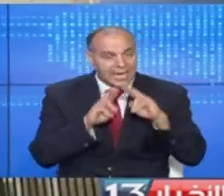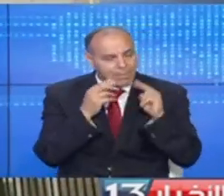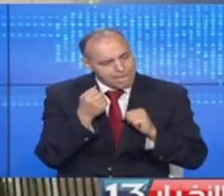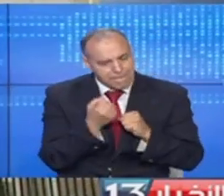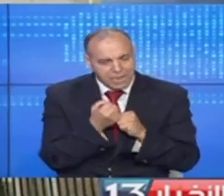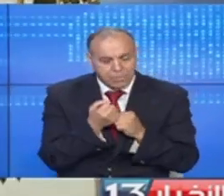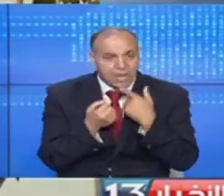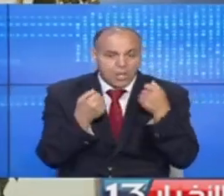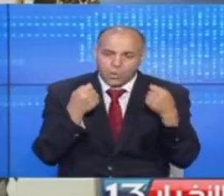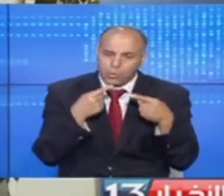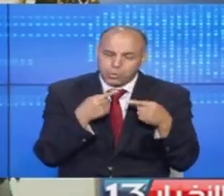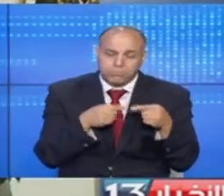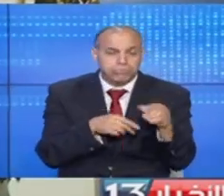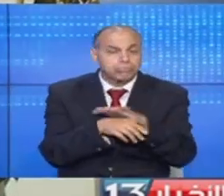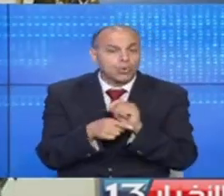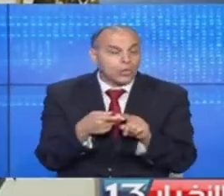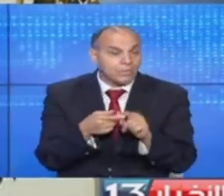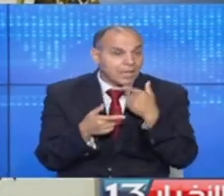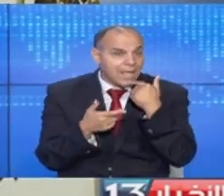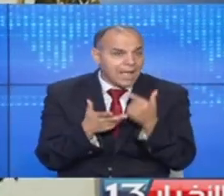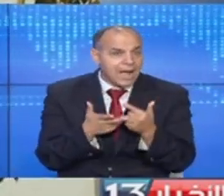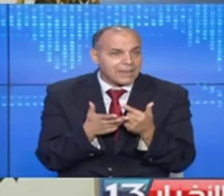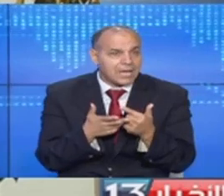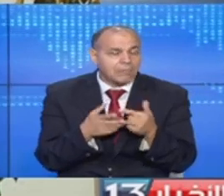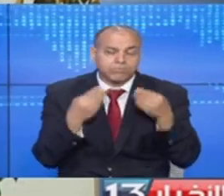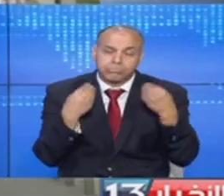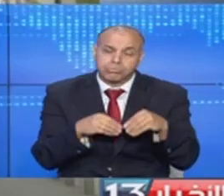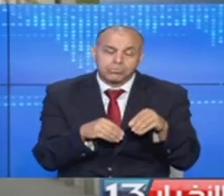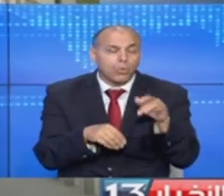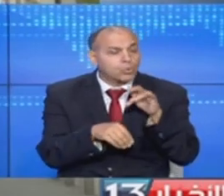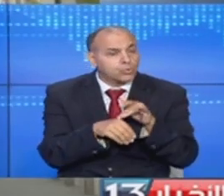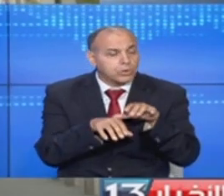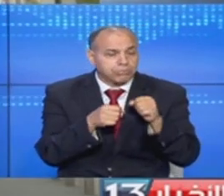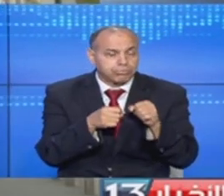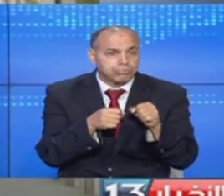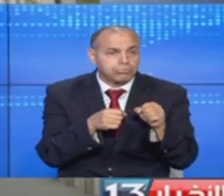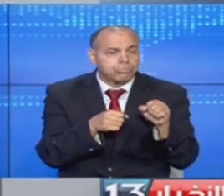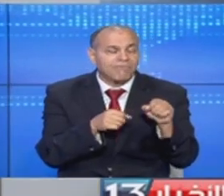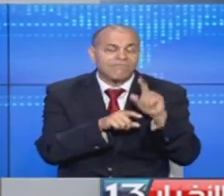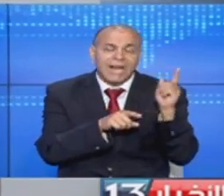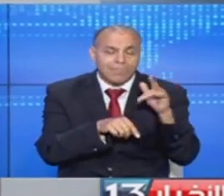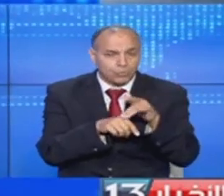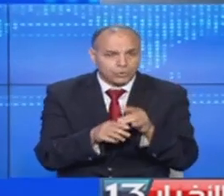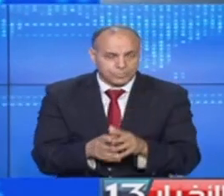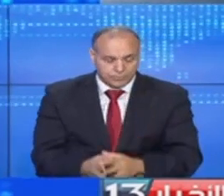لمكافحه جائحه قرونا التي تهدد البشريه والحد من تبعتها